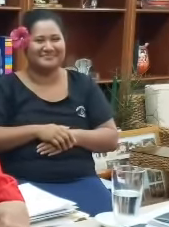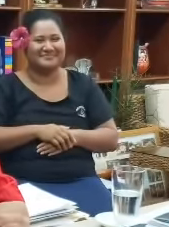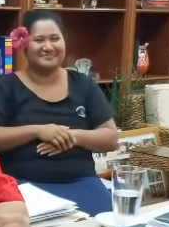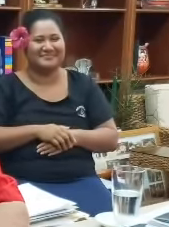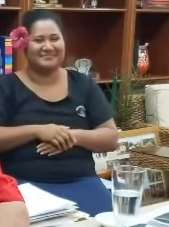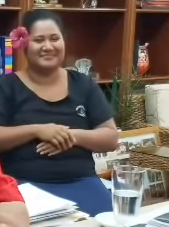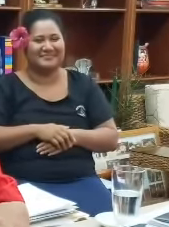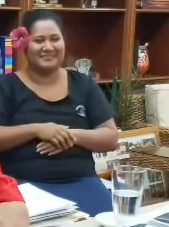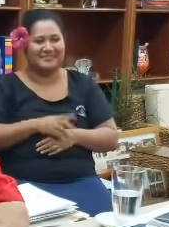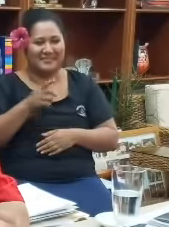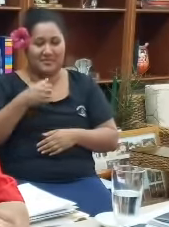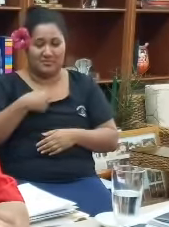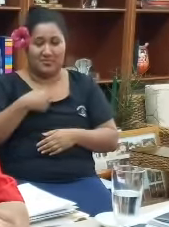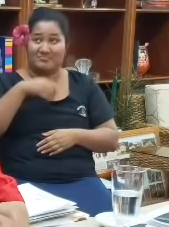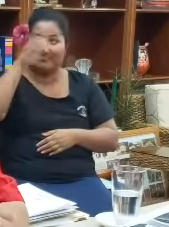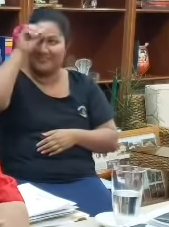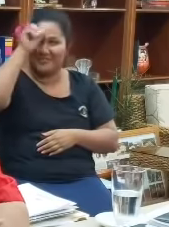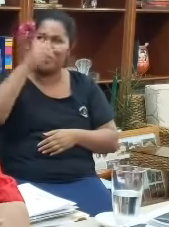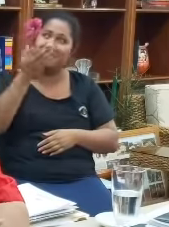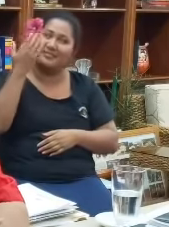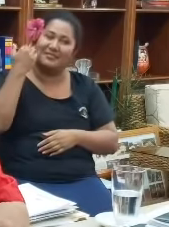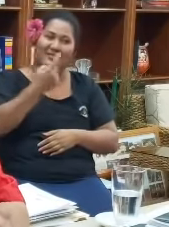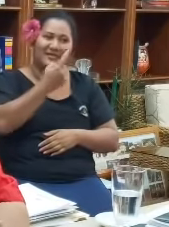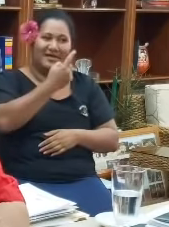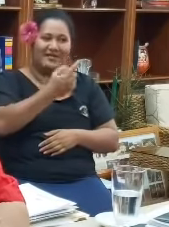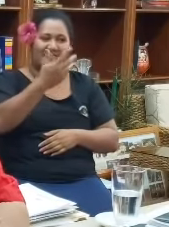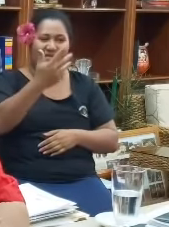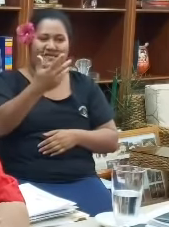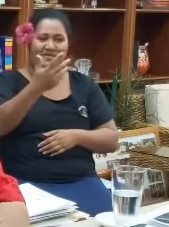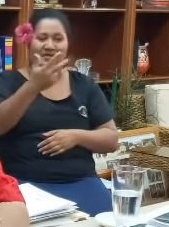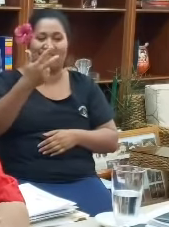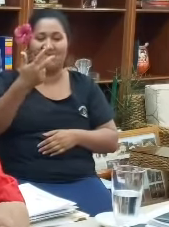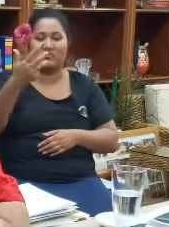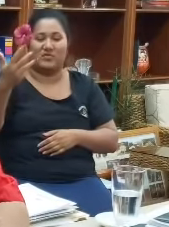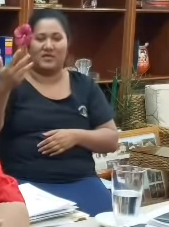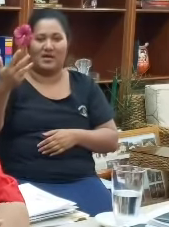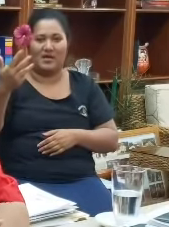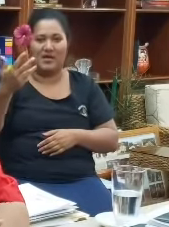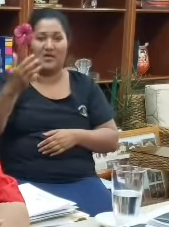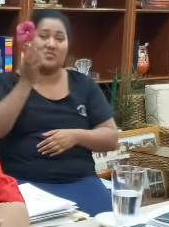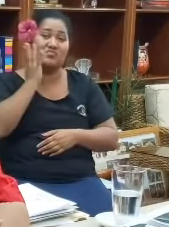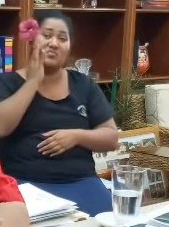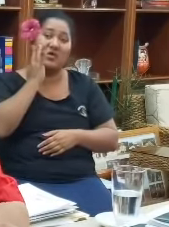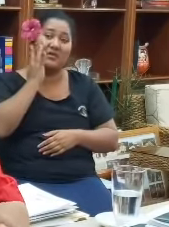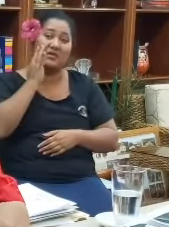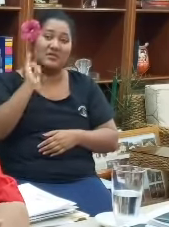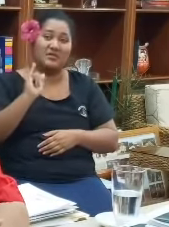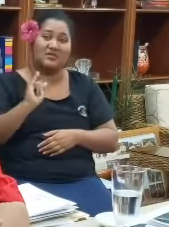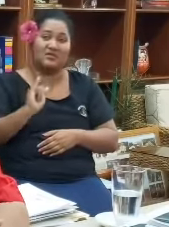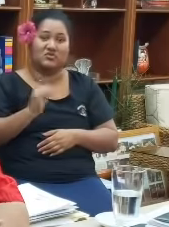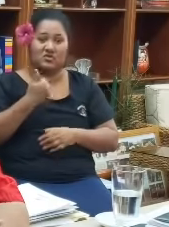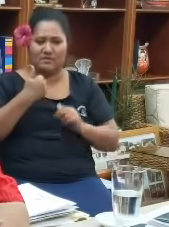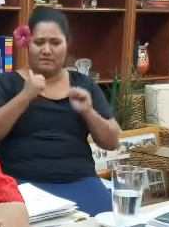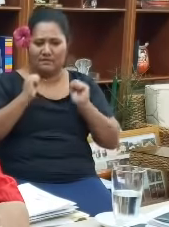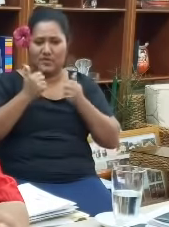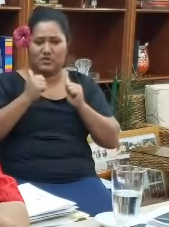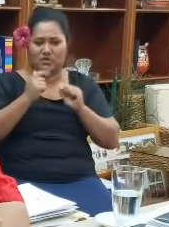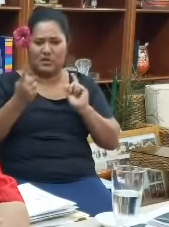o man ko alto sanga ya fif se lo vrifa o le fatu a uma ya matofelo inga